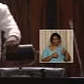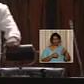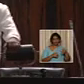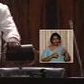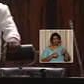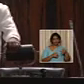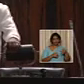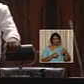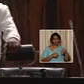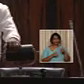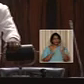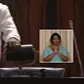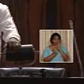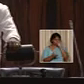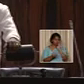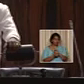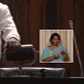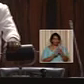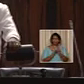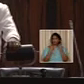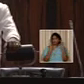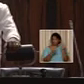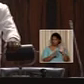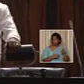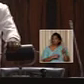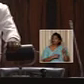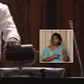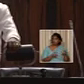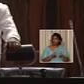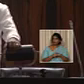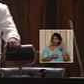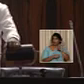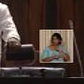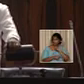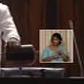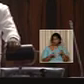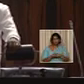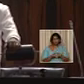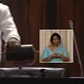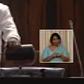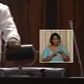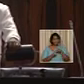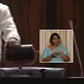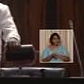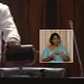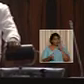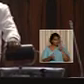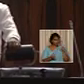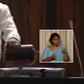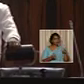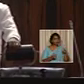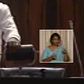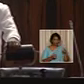वन संरक्षण सतु विडंबल्ट उदाहरण एवगेम उब तुम संधान कर विधियट प्रादेशीलेखम